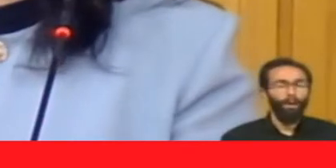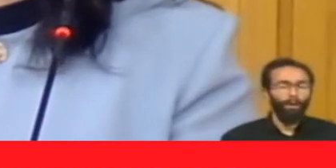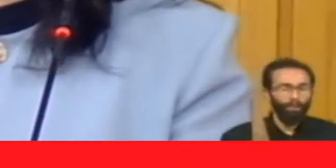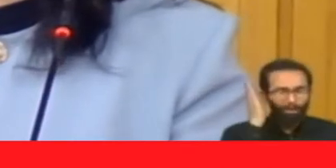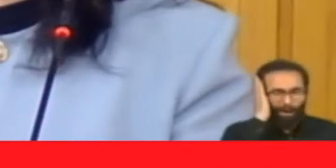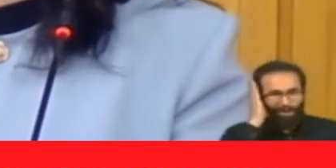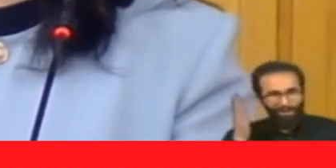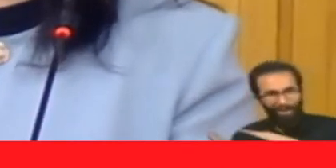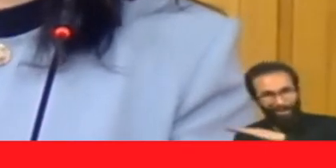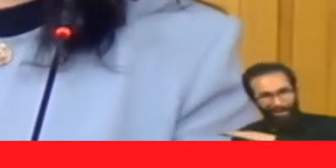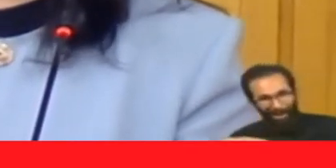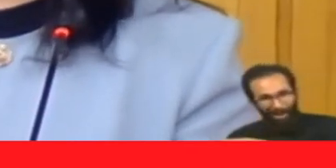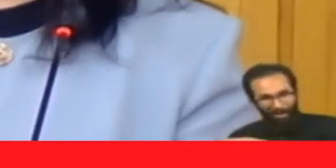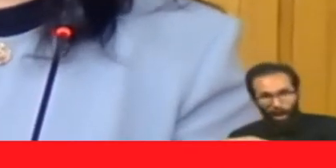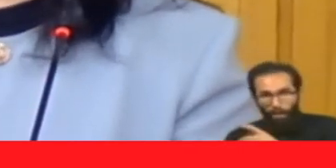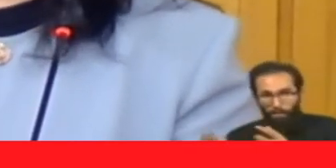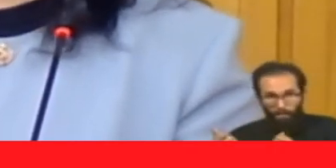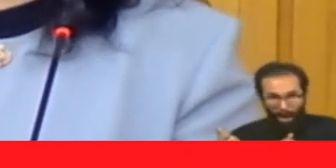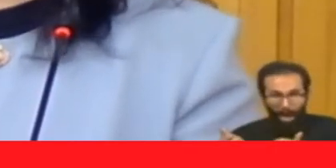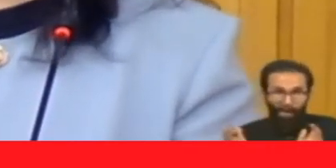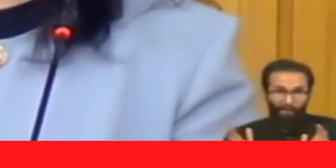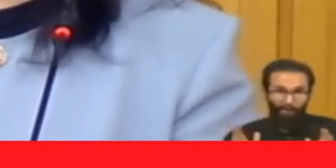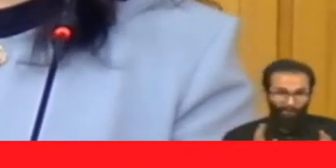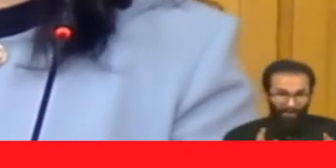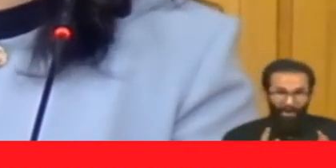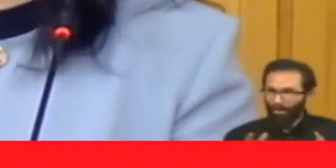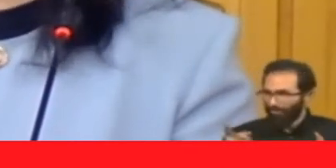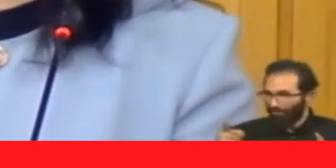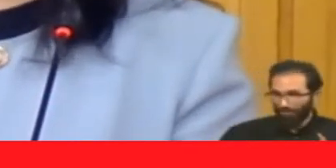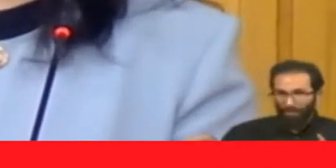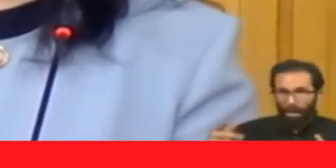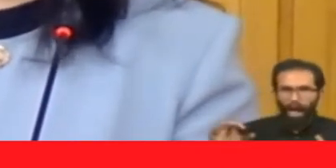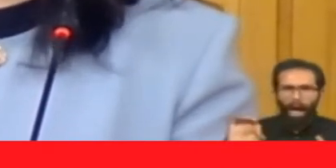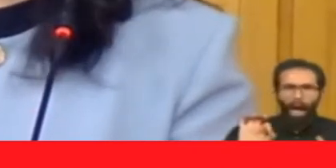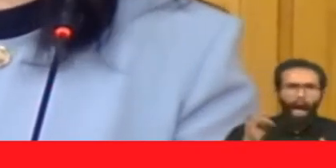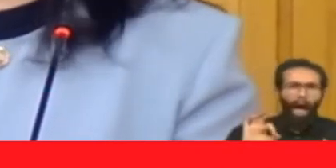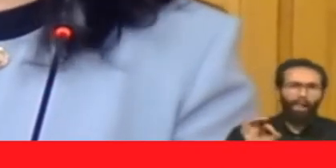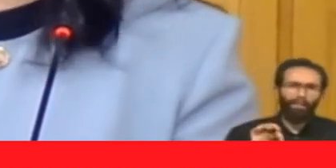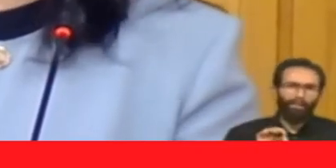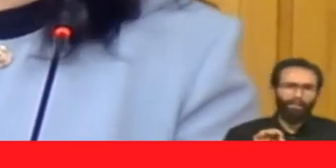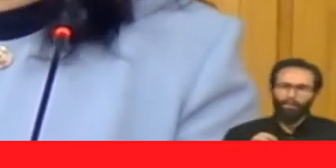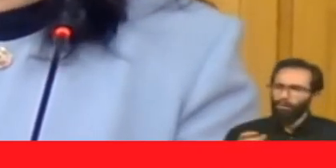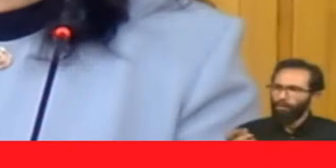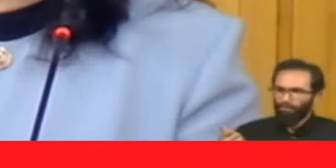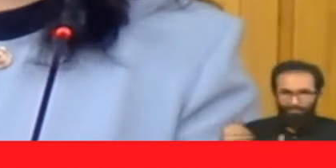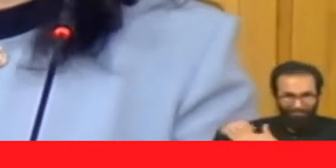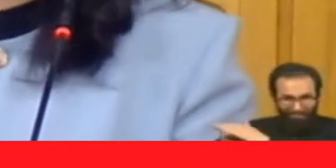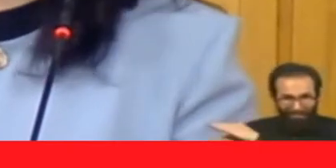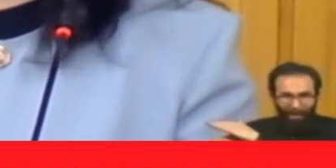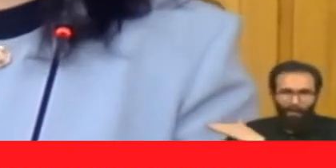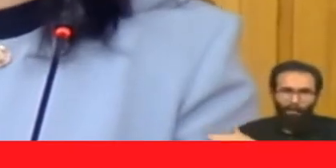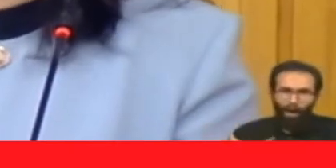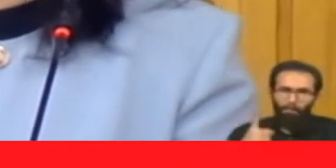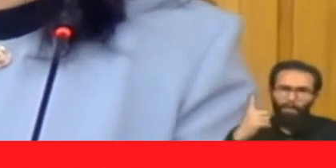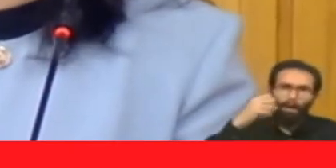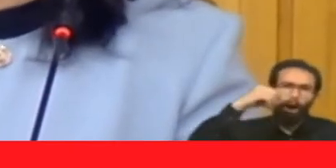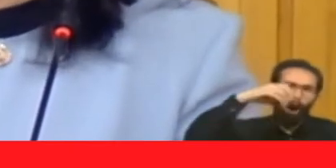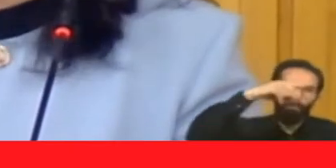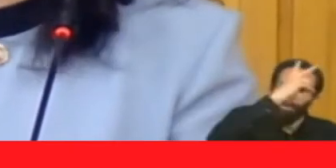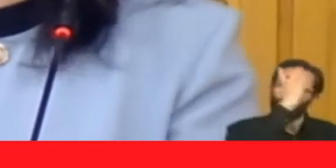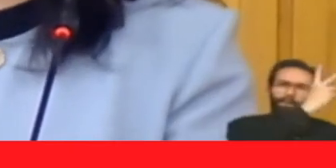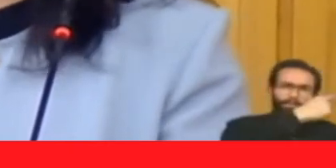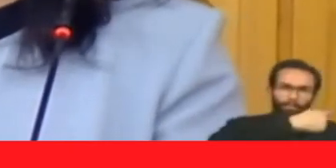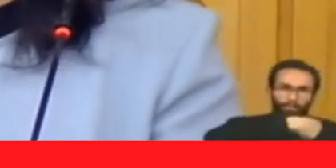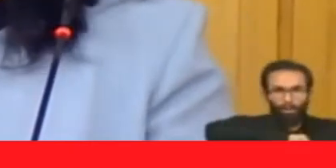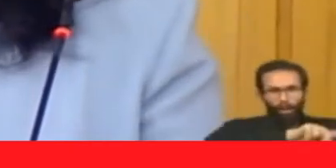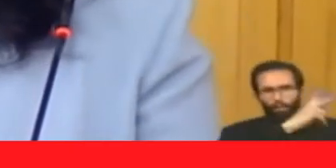Yastığın altında para bulunduran, para tutan, altın tutan sadece AKP'lilerdir. Siz getirin diyoruz.